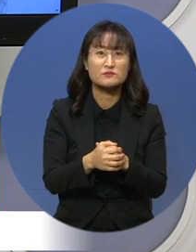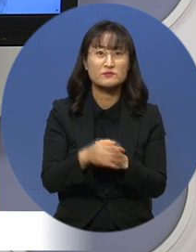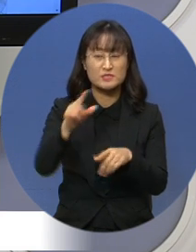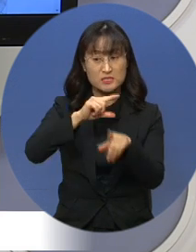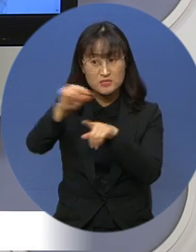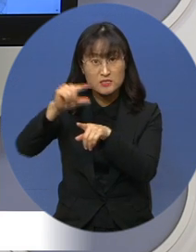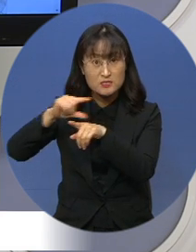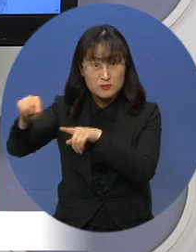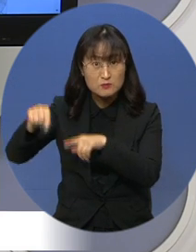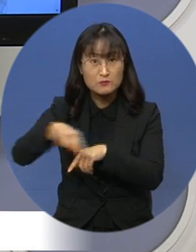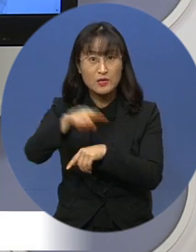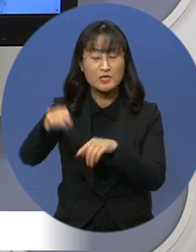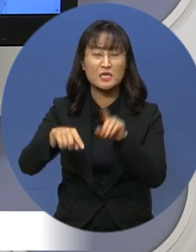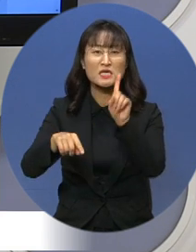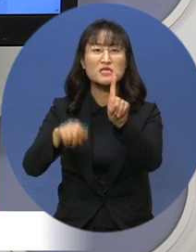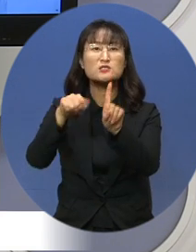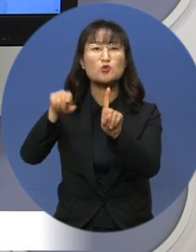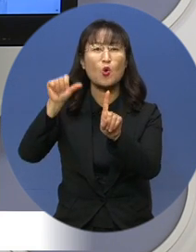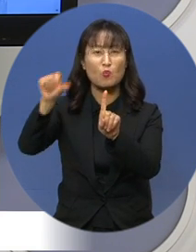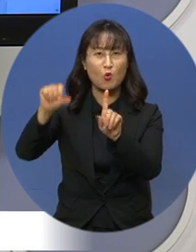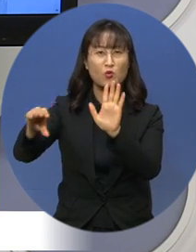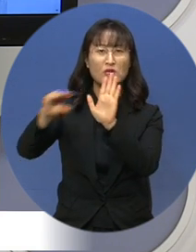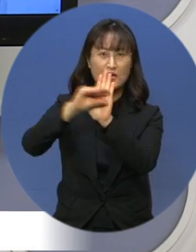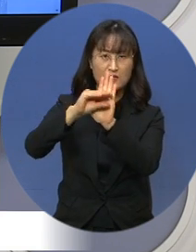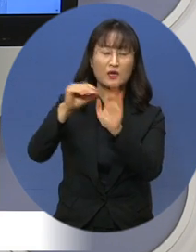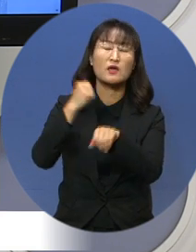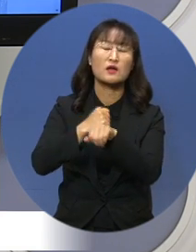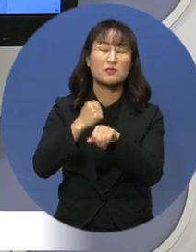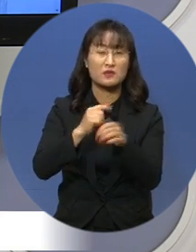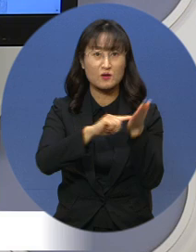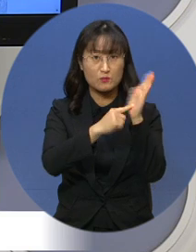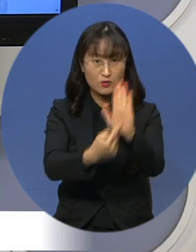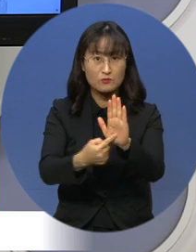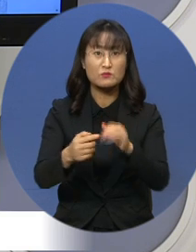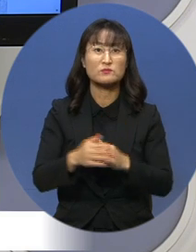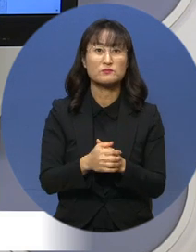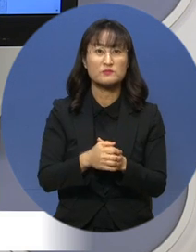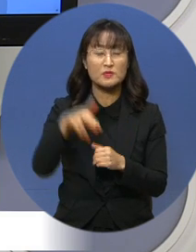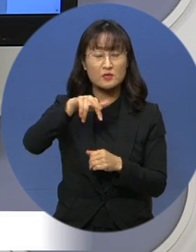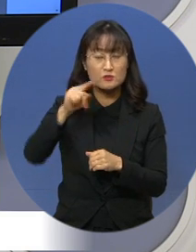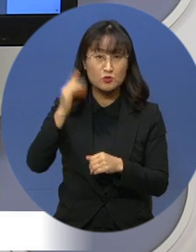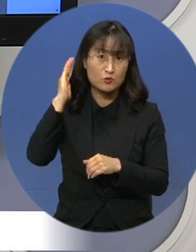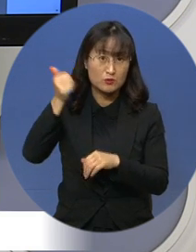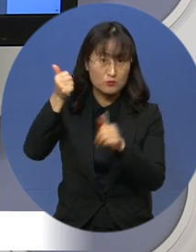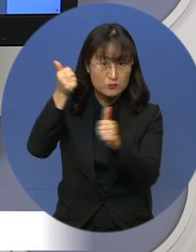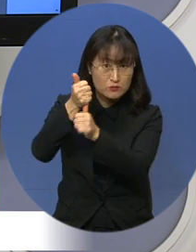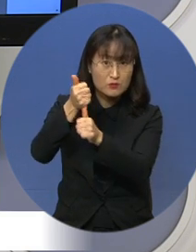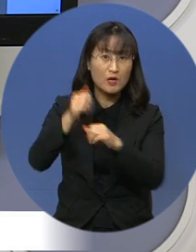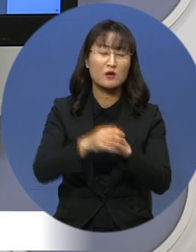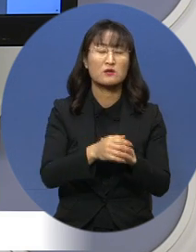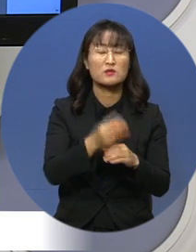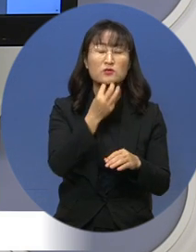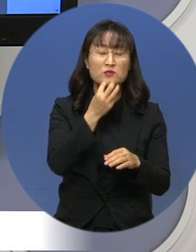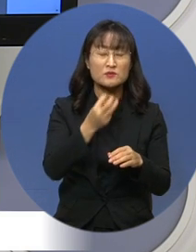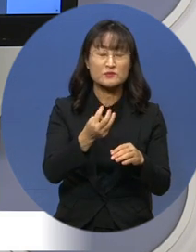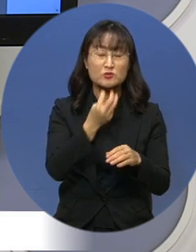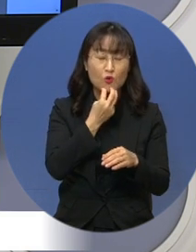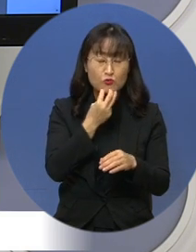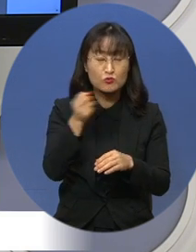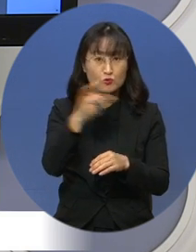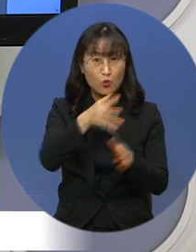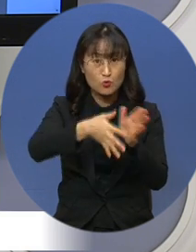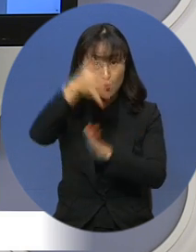5단계로 상향 조정한다 고 밝힌 바 있는데요 정 총리는 수도권 은 이 단계의 거리두기 를 유지하되